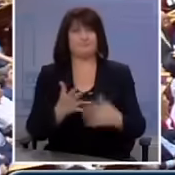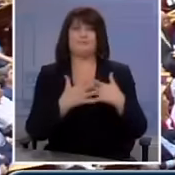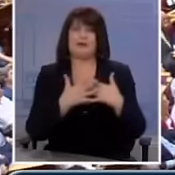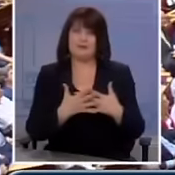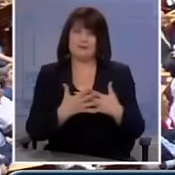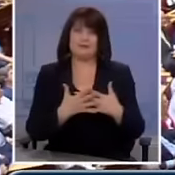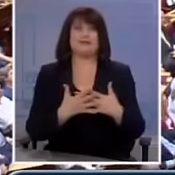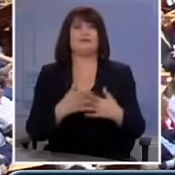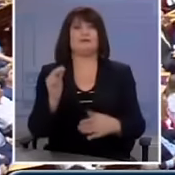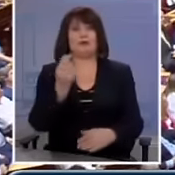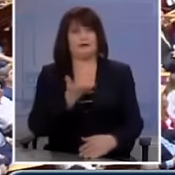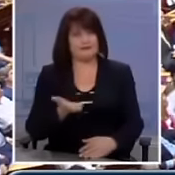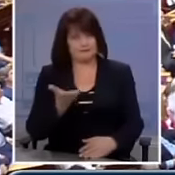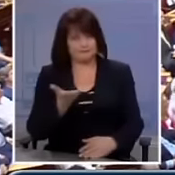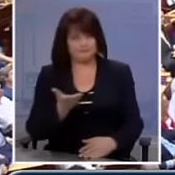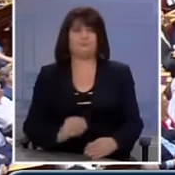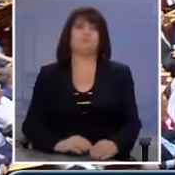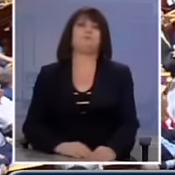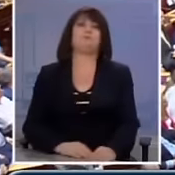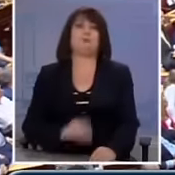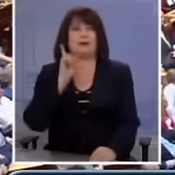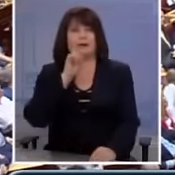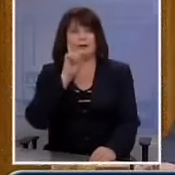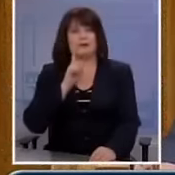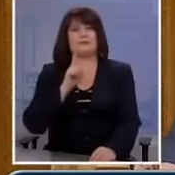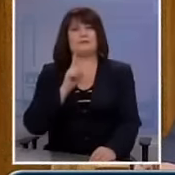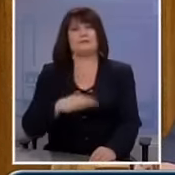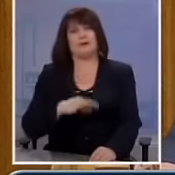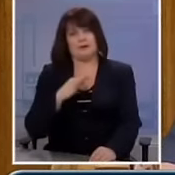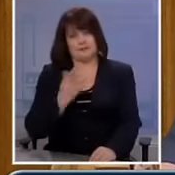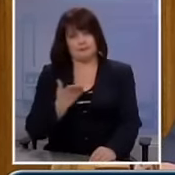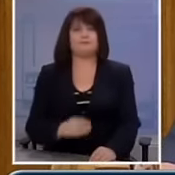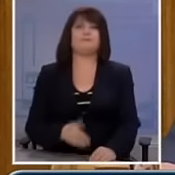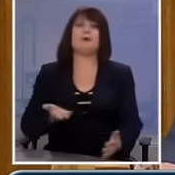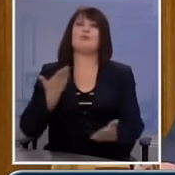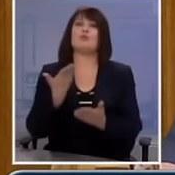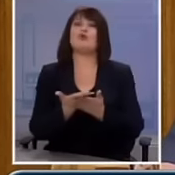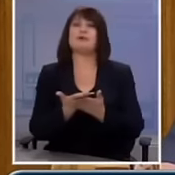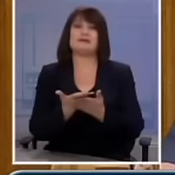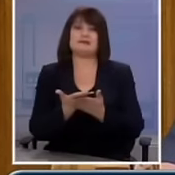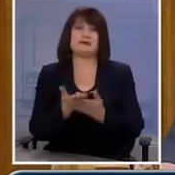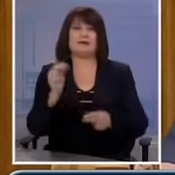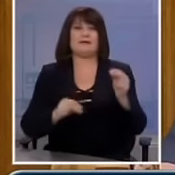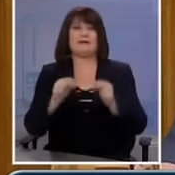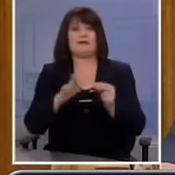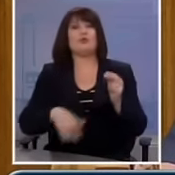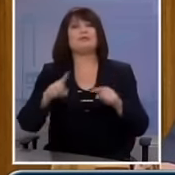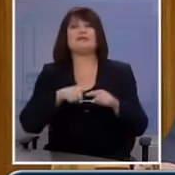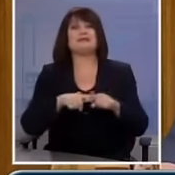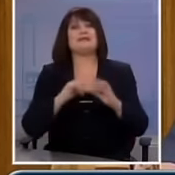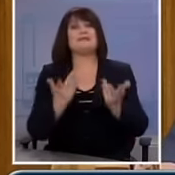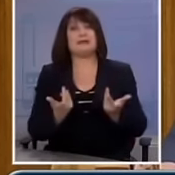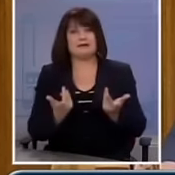αγαπητές συνάδελφες και αγαπητοί συνάδελφοι, η πρόταση για διεξαγωγή δημοψηφίσματος